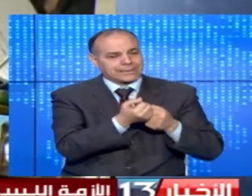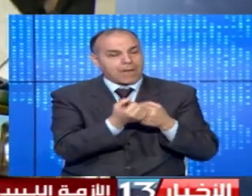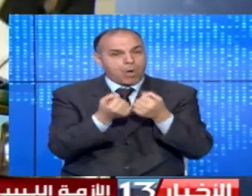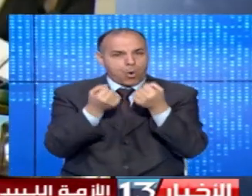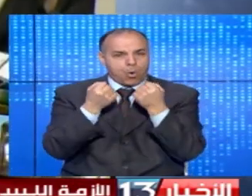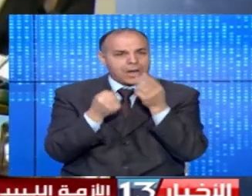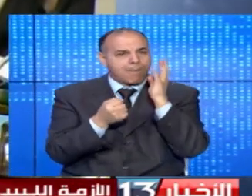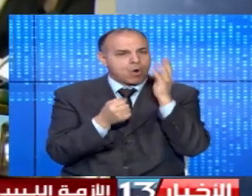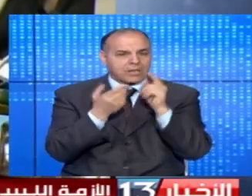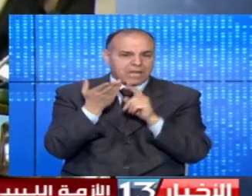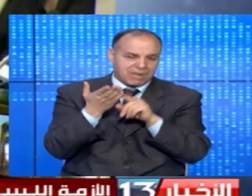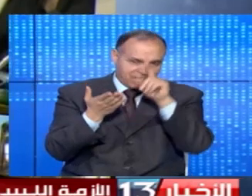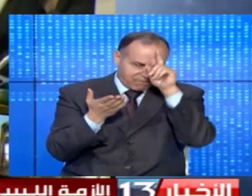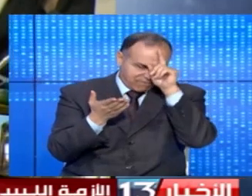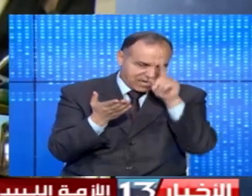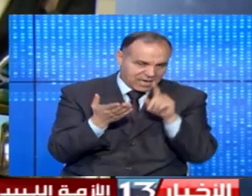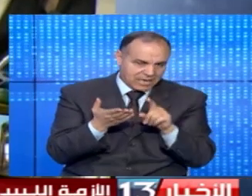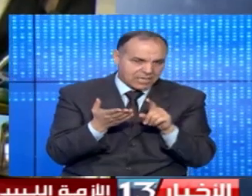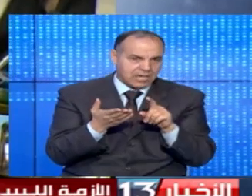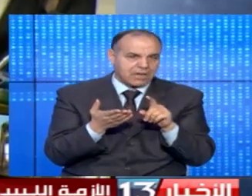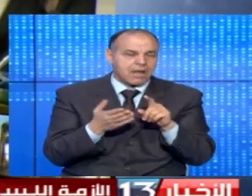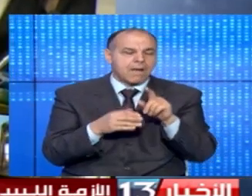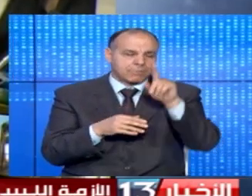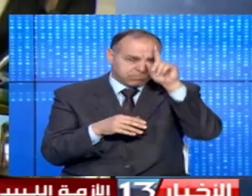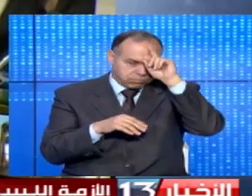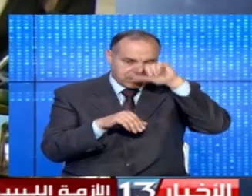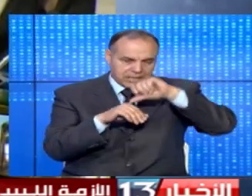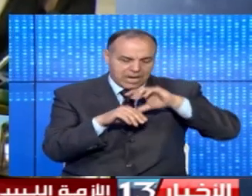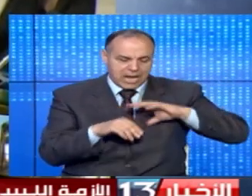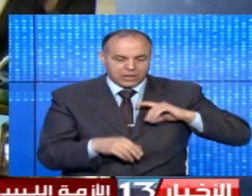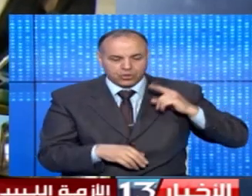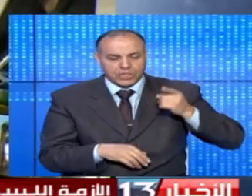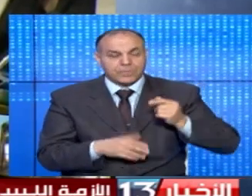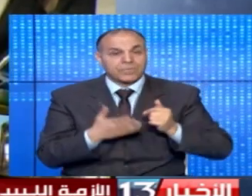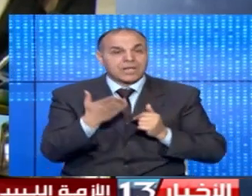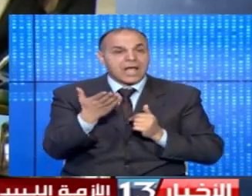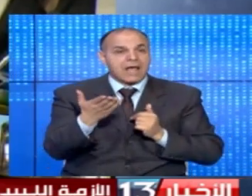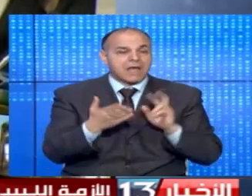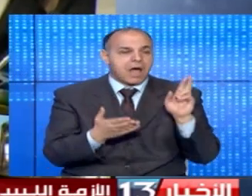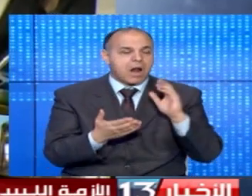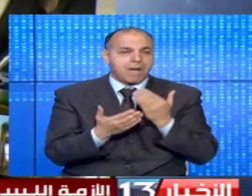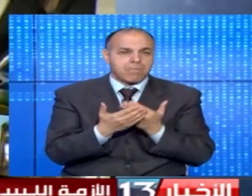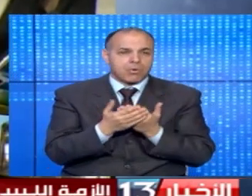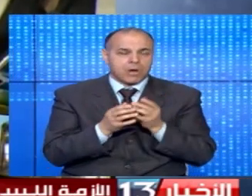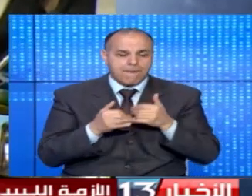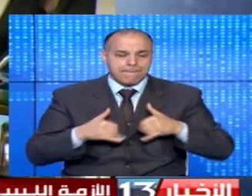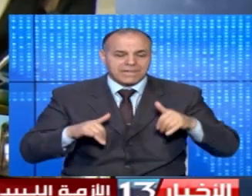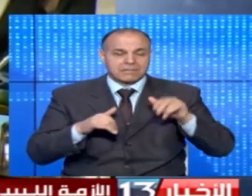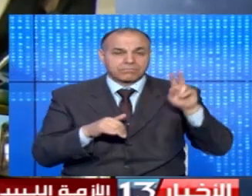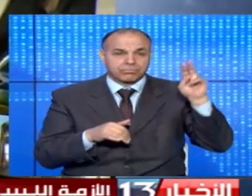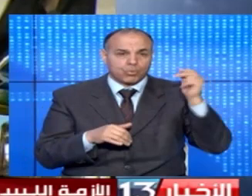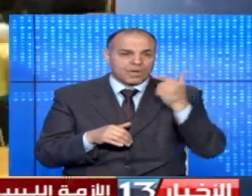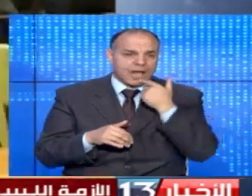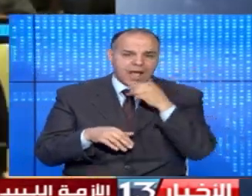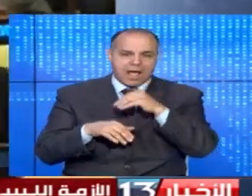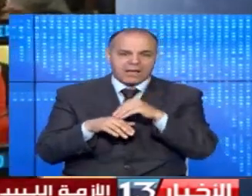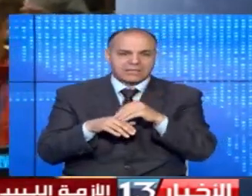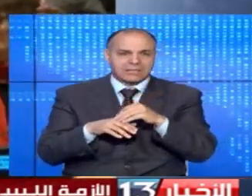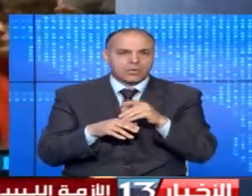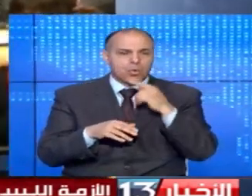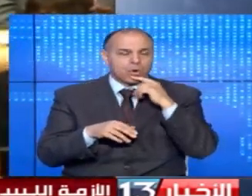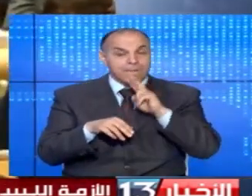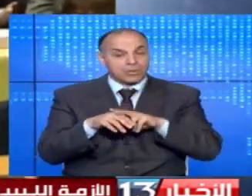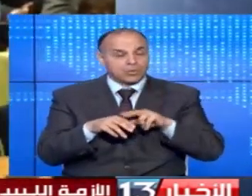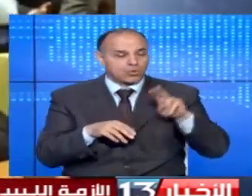للمؤتمر المقرر عقده في برلين الاحد المقبل ففي تقرير الى مجلس الامن الدولي حسب تراس جميع